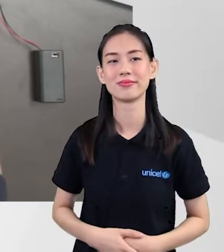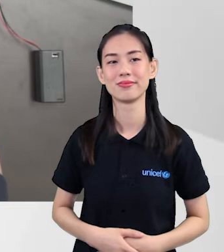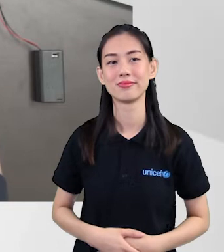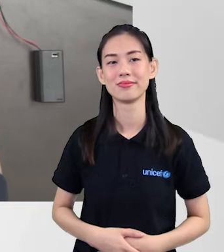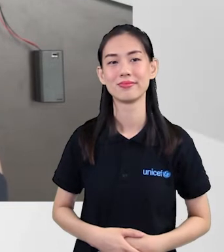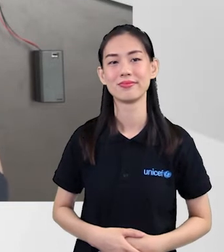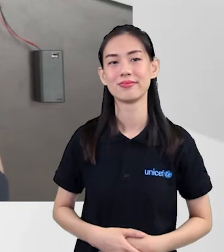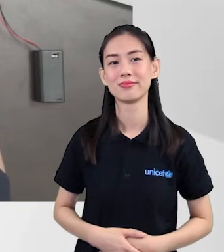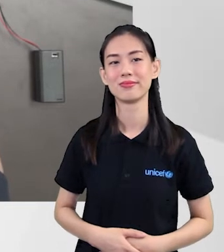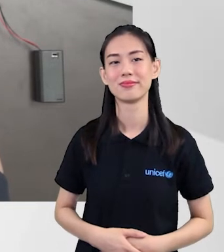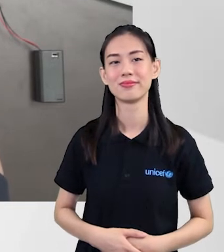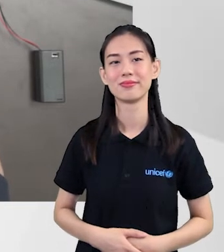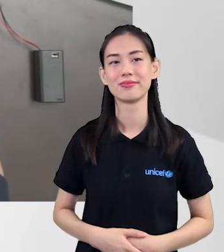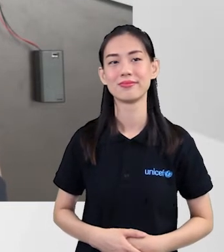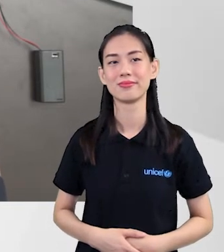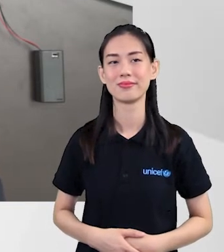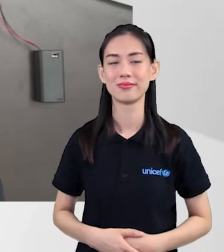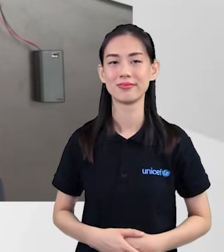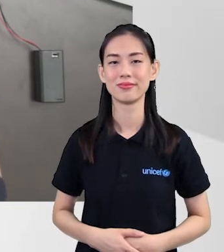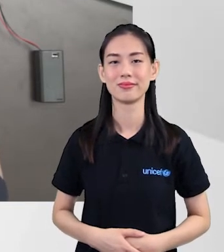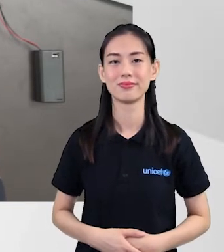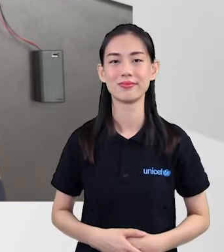Lekatkan lengan dengan ekor lembu yang dipotong tadi.